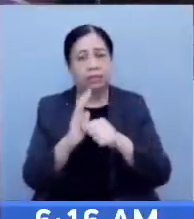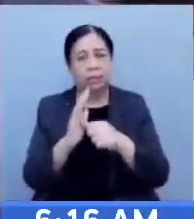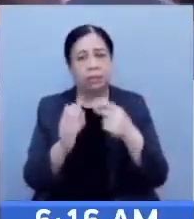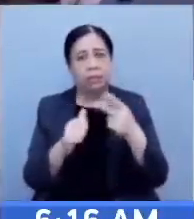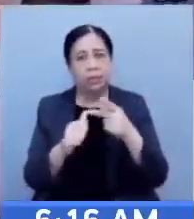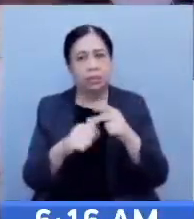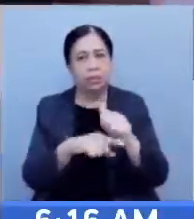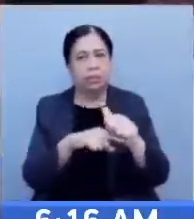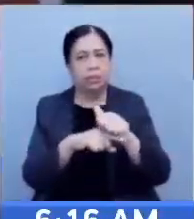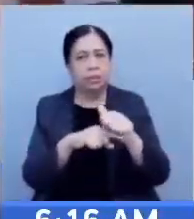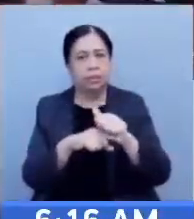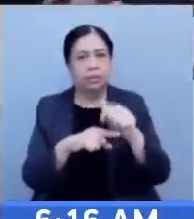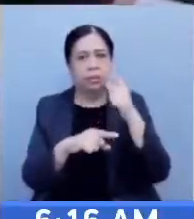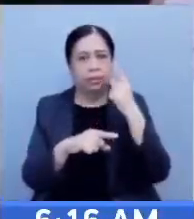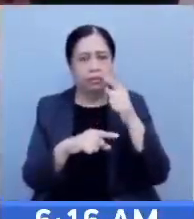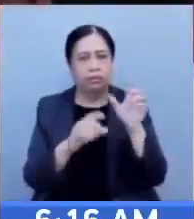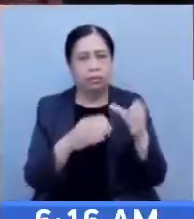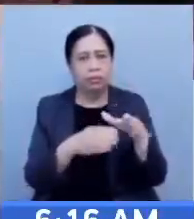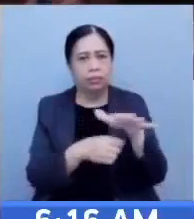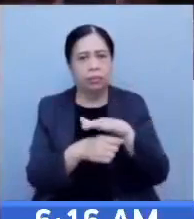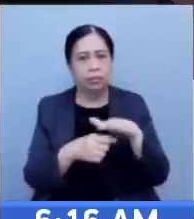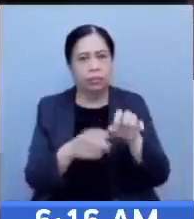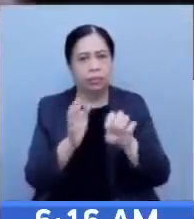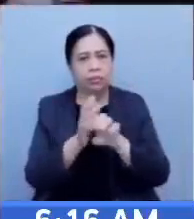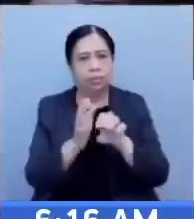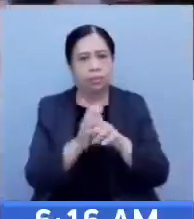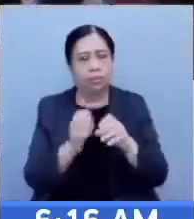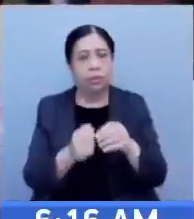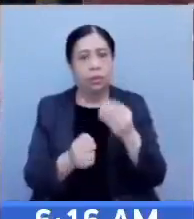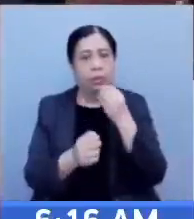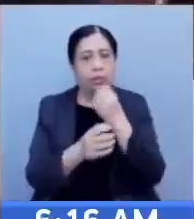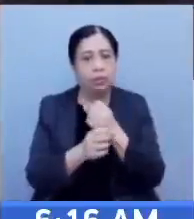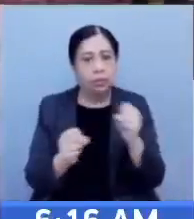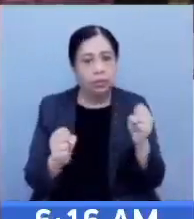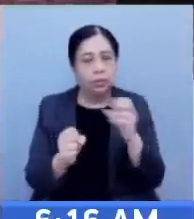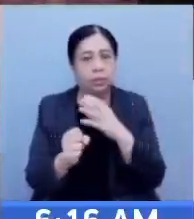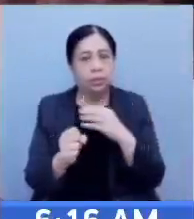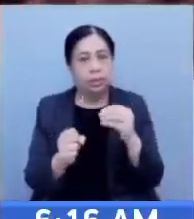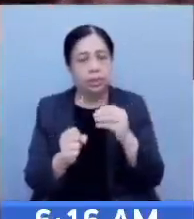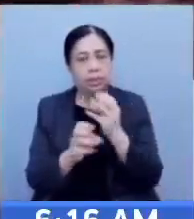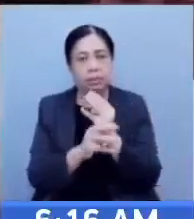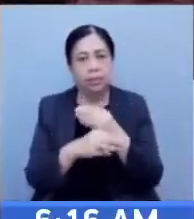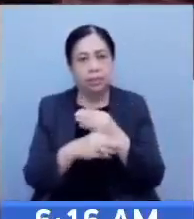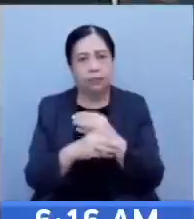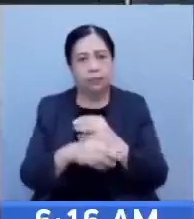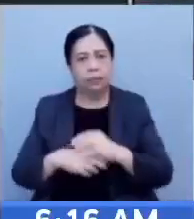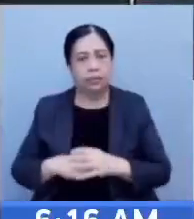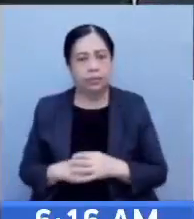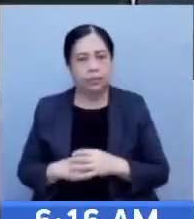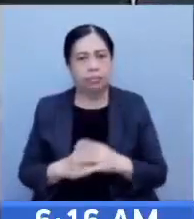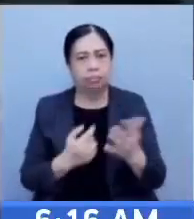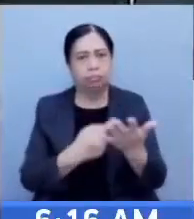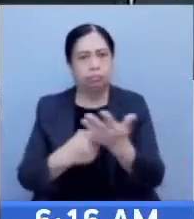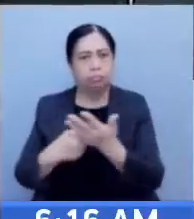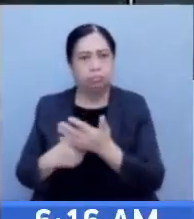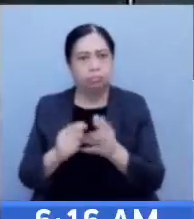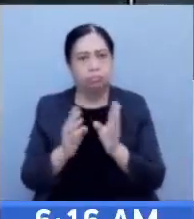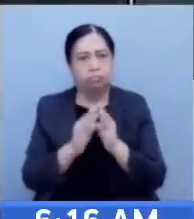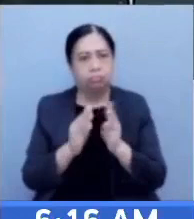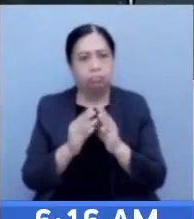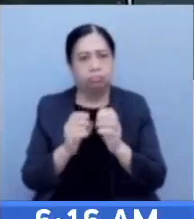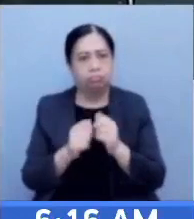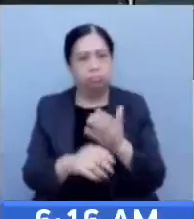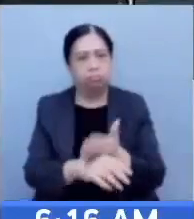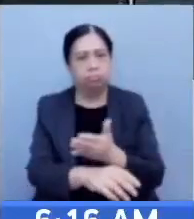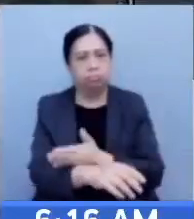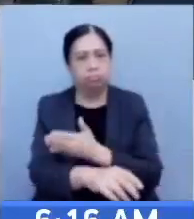mga pangunahing sektor gaya ng food security at manufacturing. Tinalakay rin sa conference ang pagpapaunlad ng